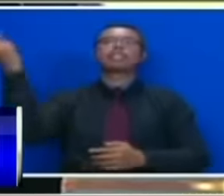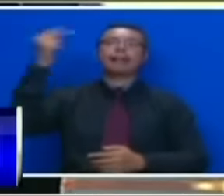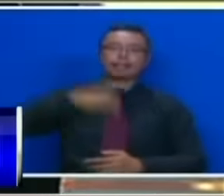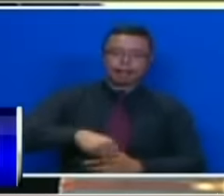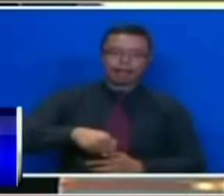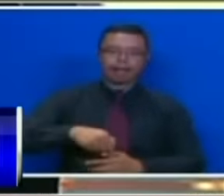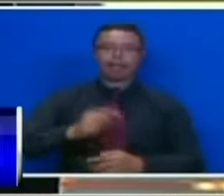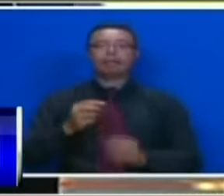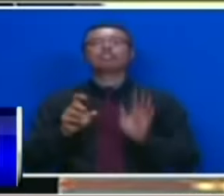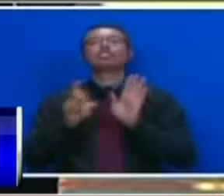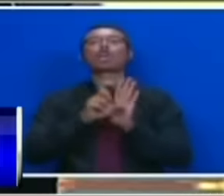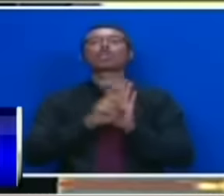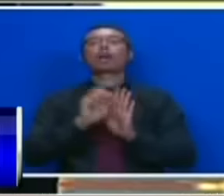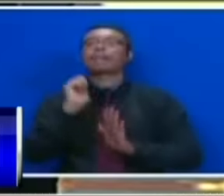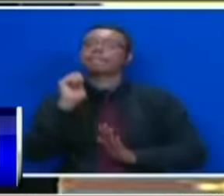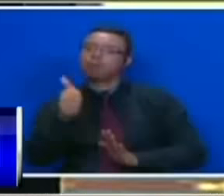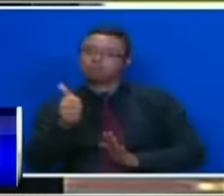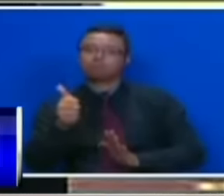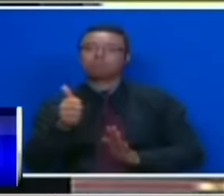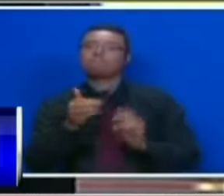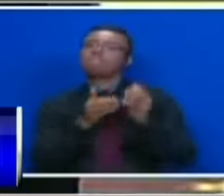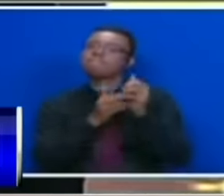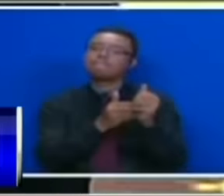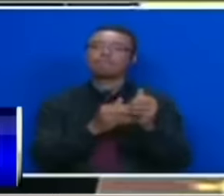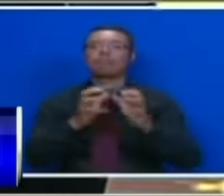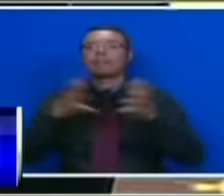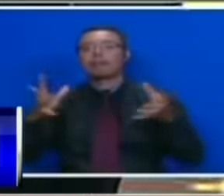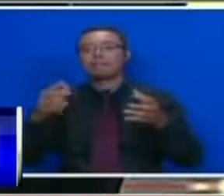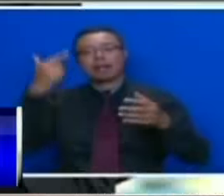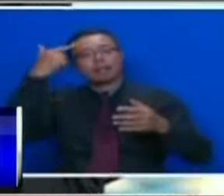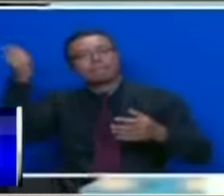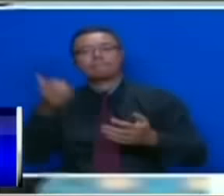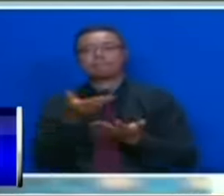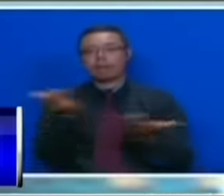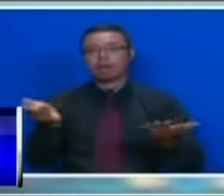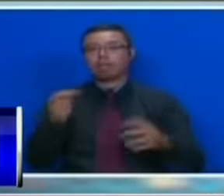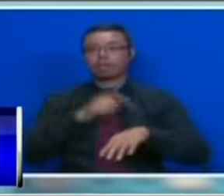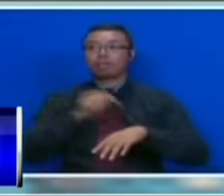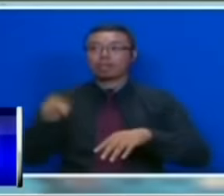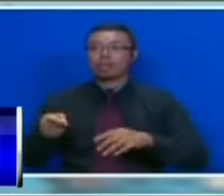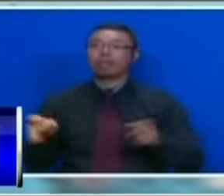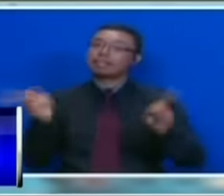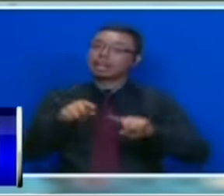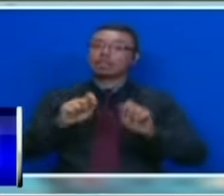dan menjadi contoh yang baik dan terus mengembangkan potensi mereka. Ini menjadi kunci dari